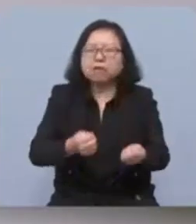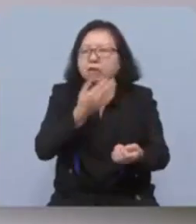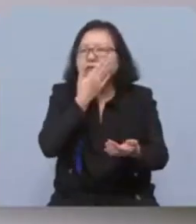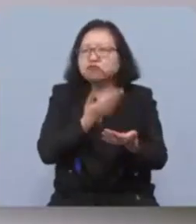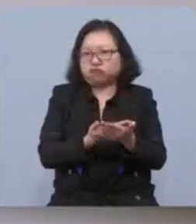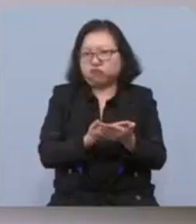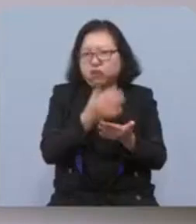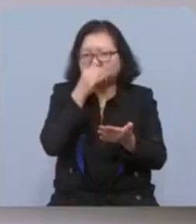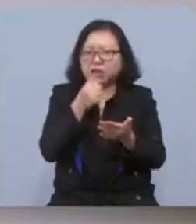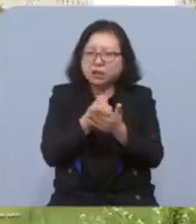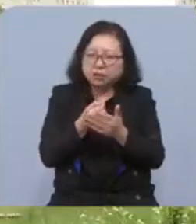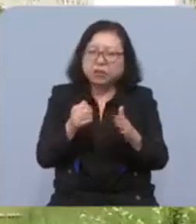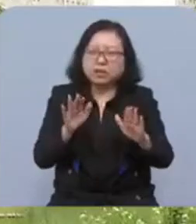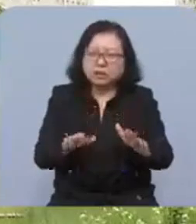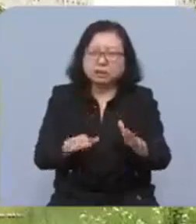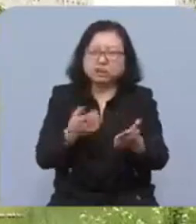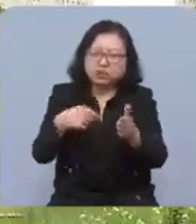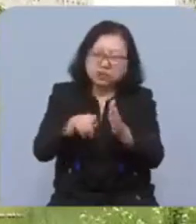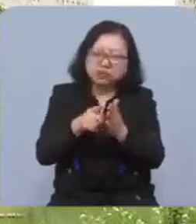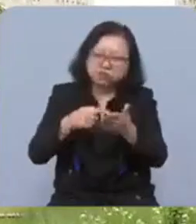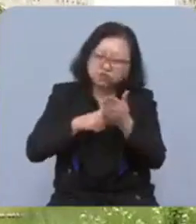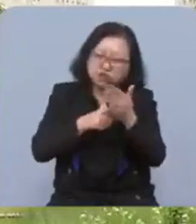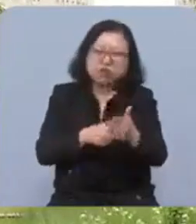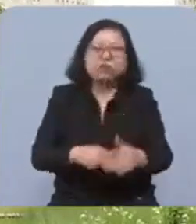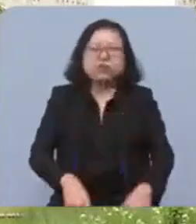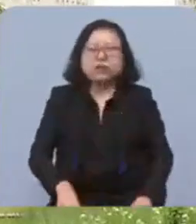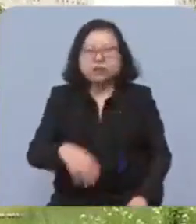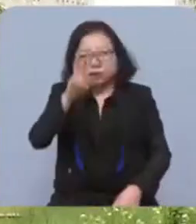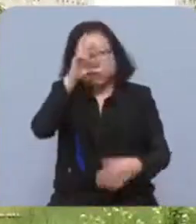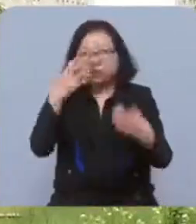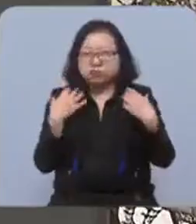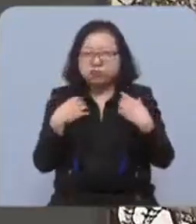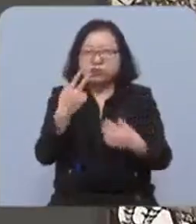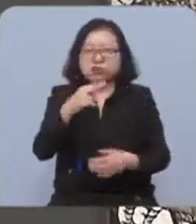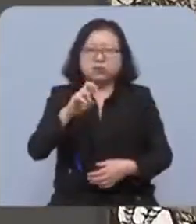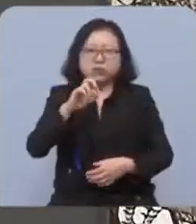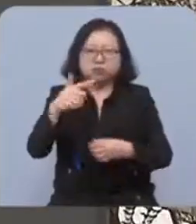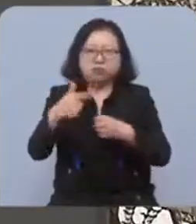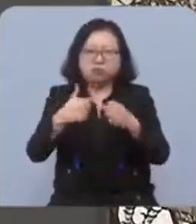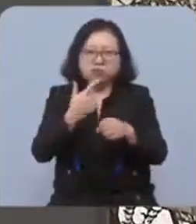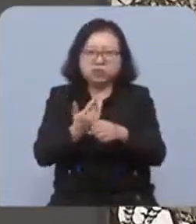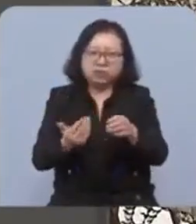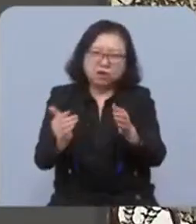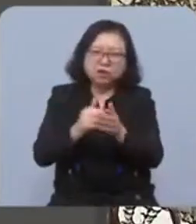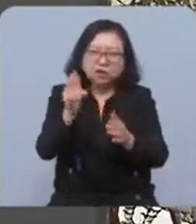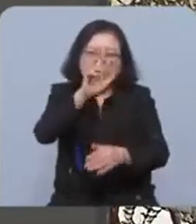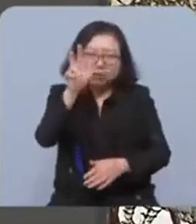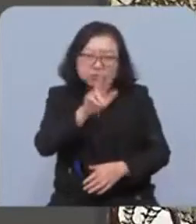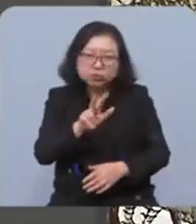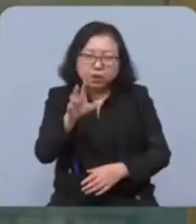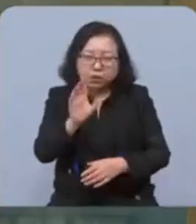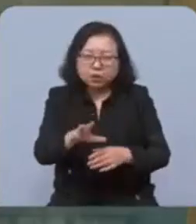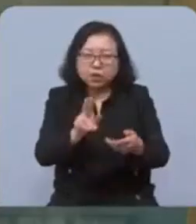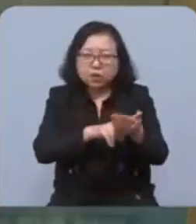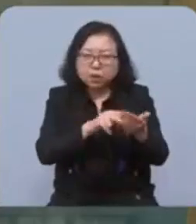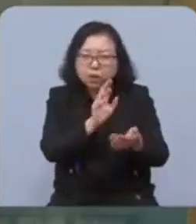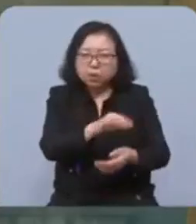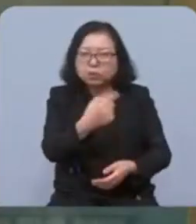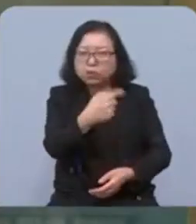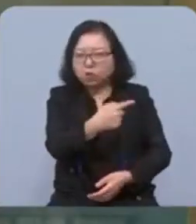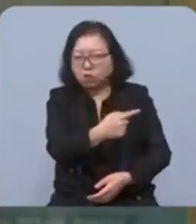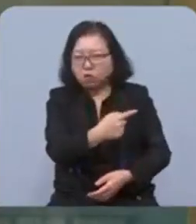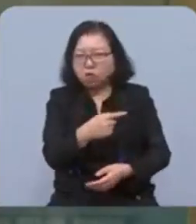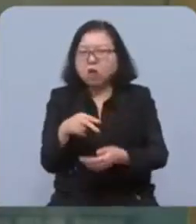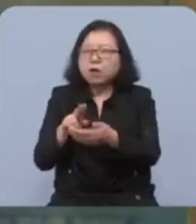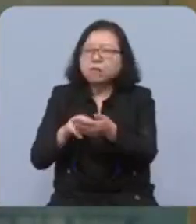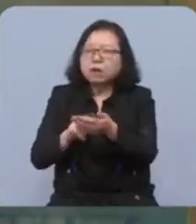지금 열심히 추진하고 있고요 정부는 2026년까지 전국 로컬푸드 직매장을 1000개 매출액은 1조